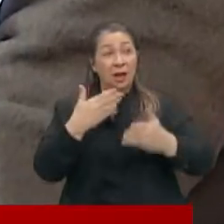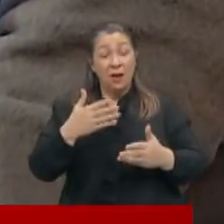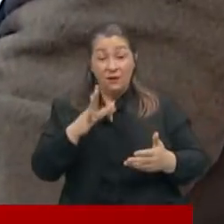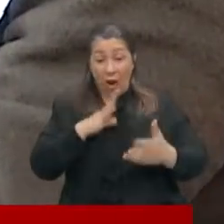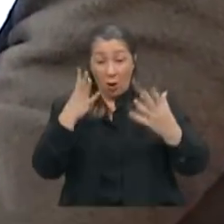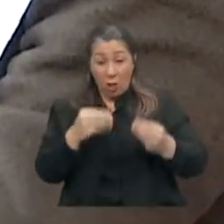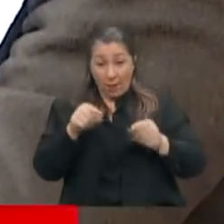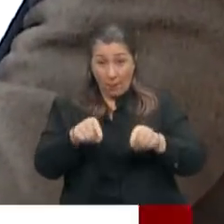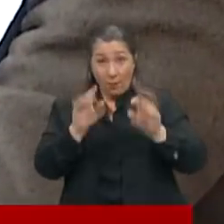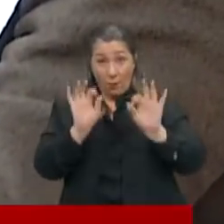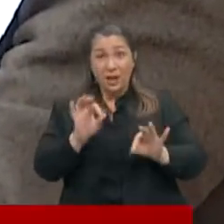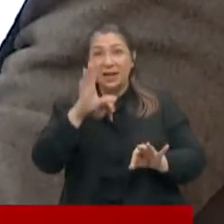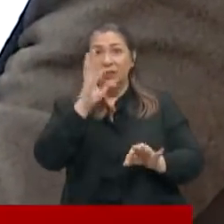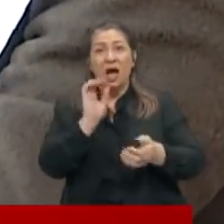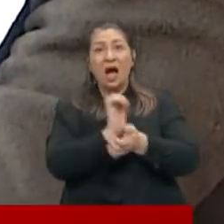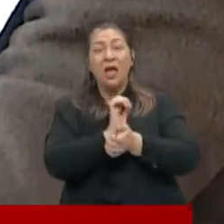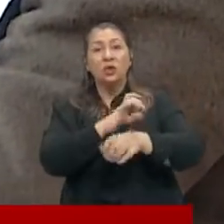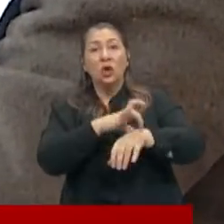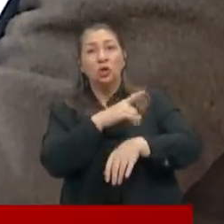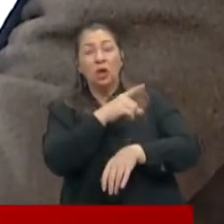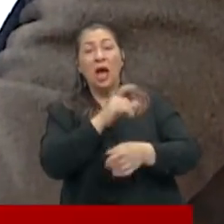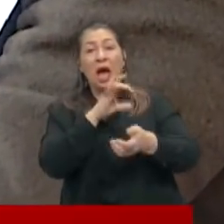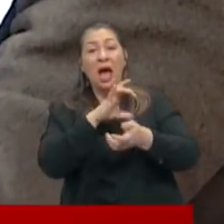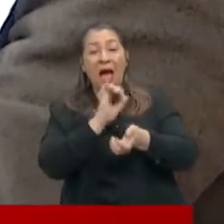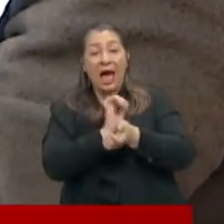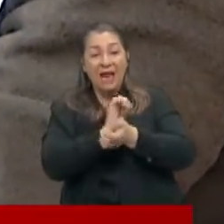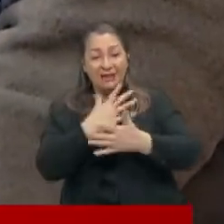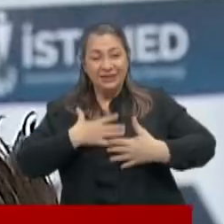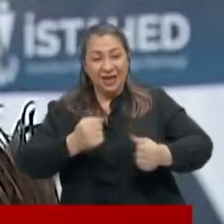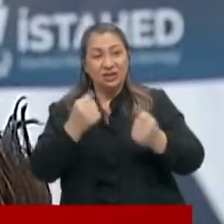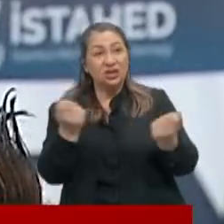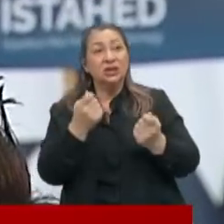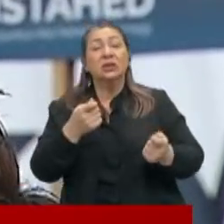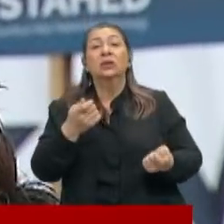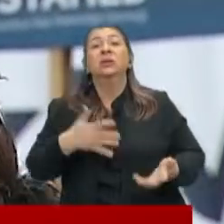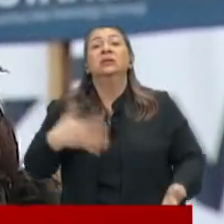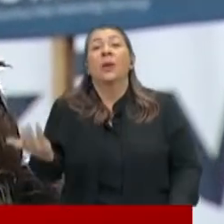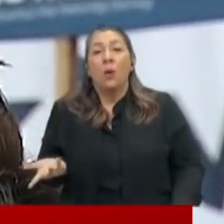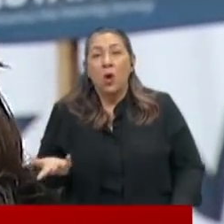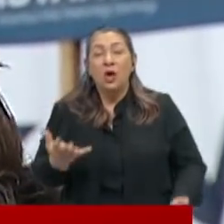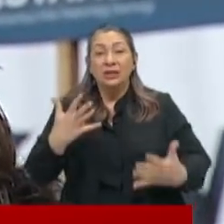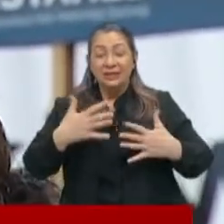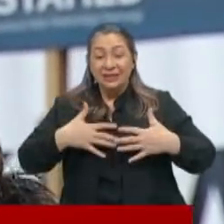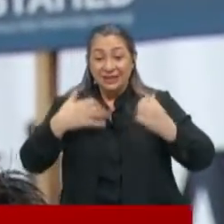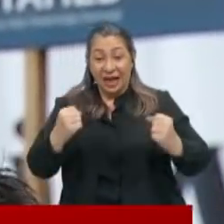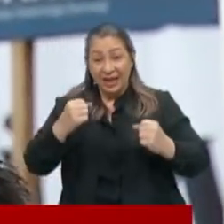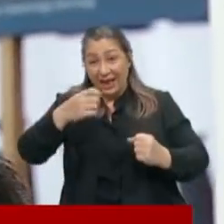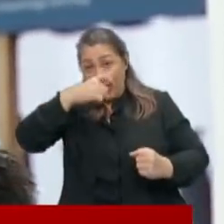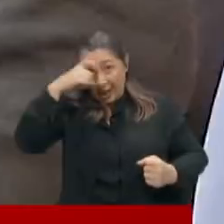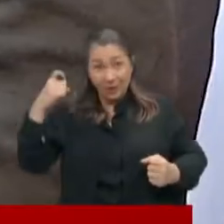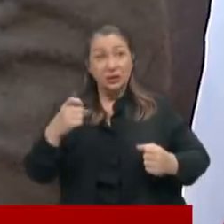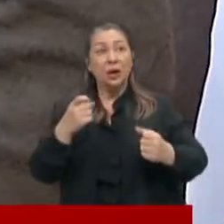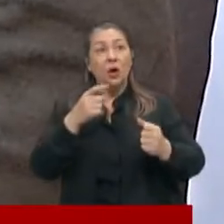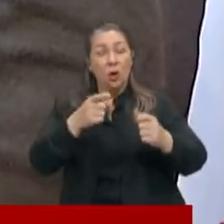Mevcut koşullarda artık kimse aile hekimi, aile sağlığı çalışanı olmak istememektedir. Sağlık emekçileri